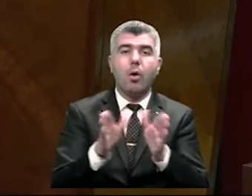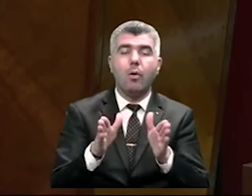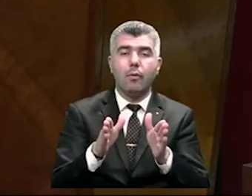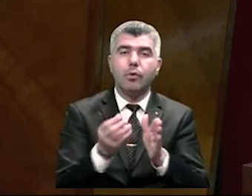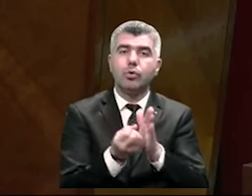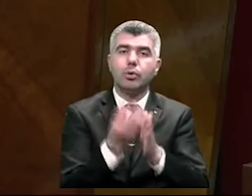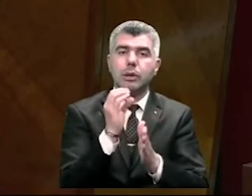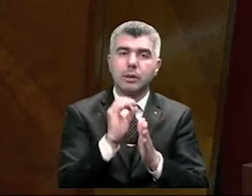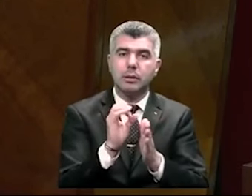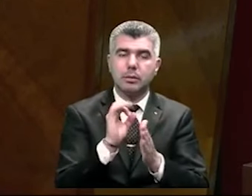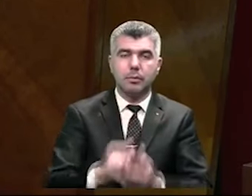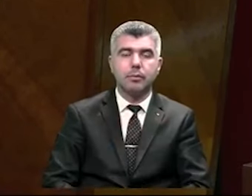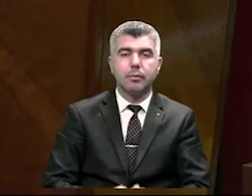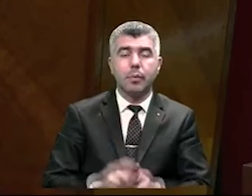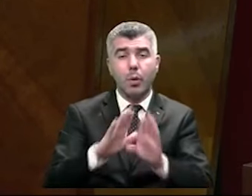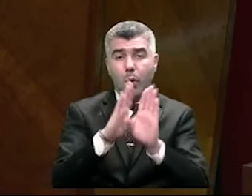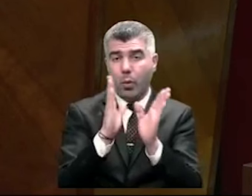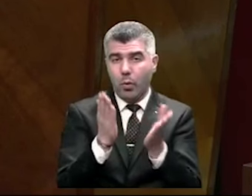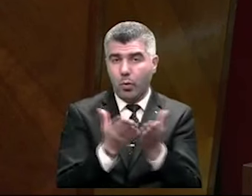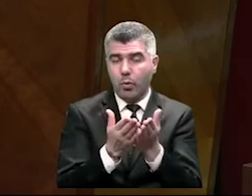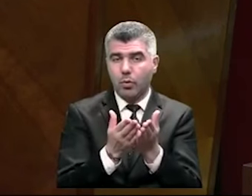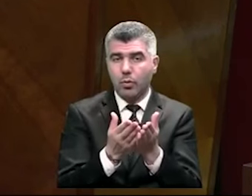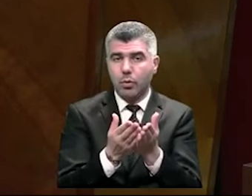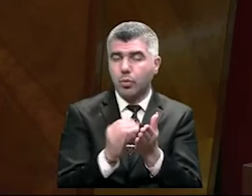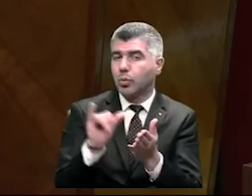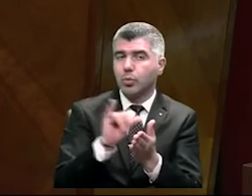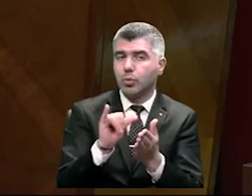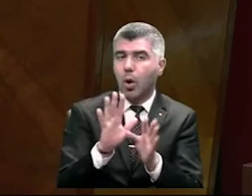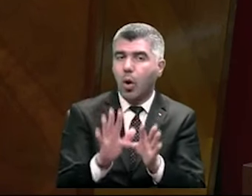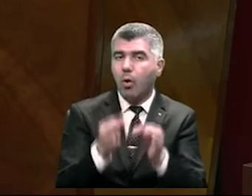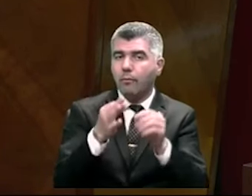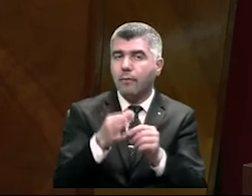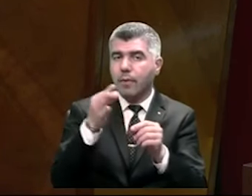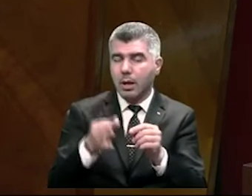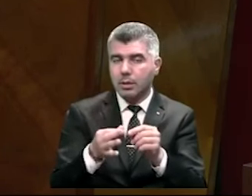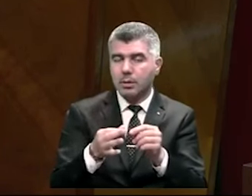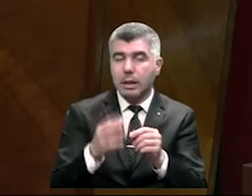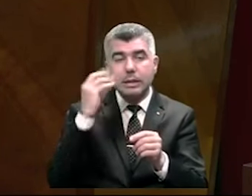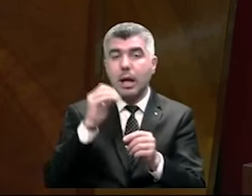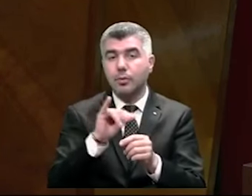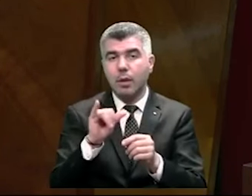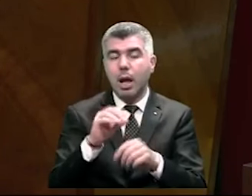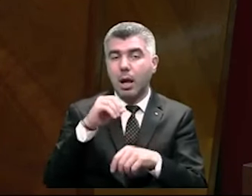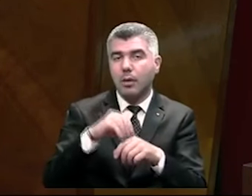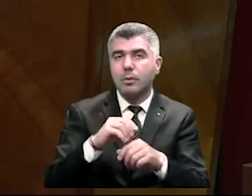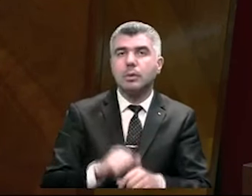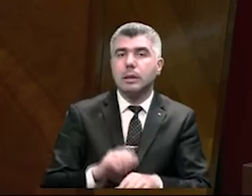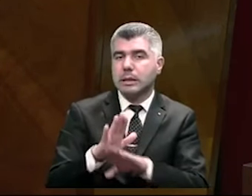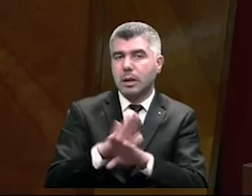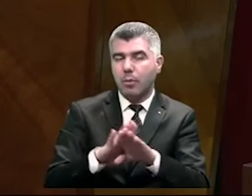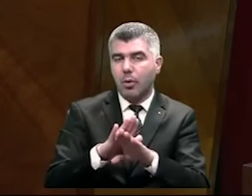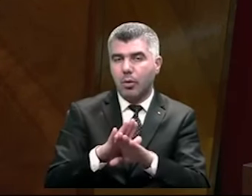الجديد هذا كله الهدف منه لا قبل ما نسى وت نقوموا سمحوا